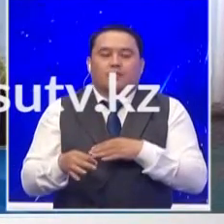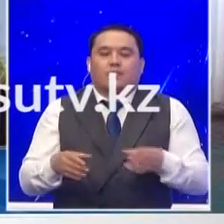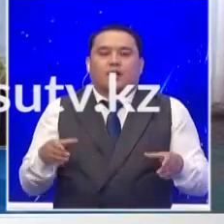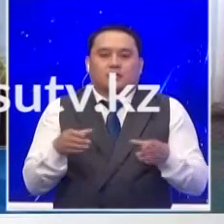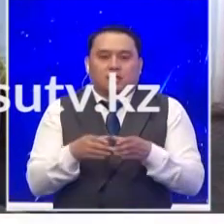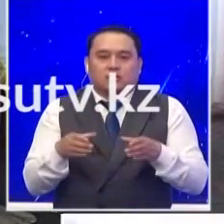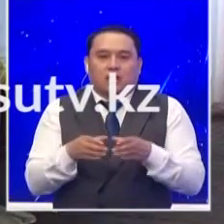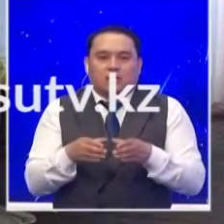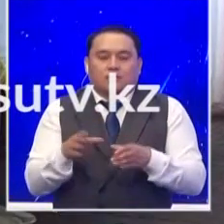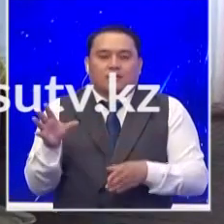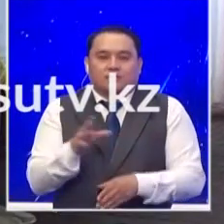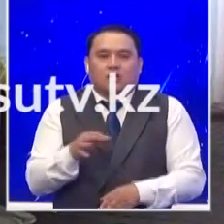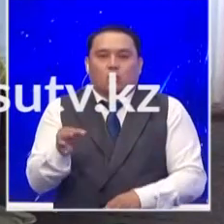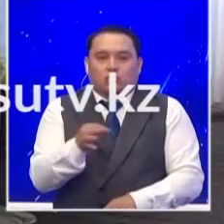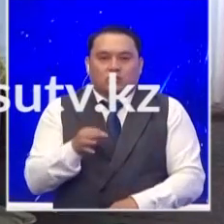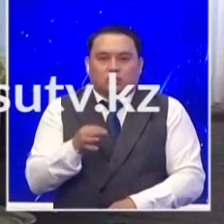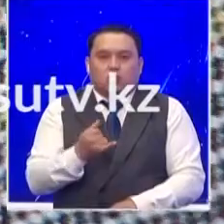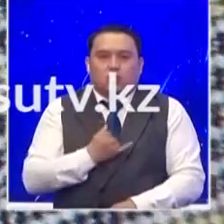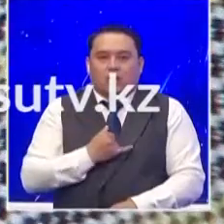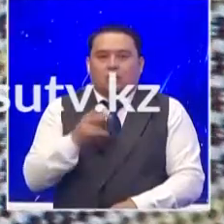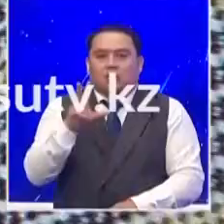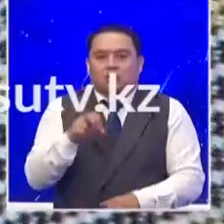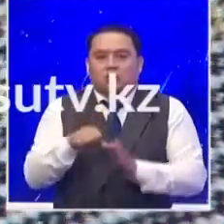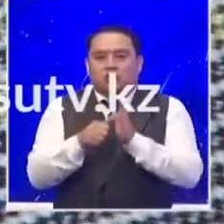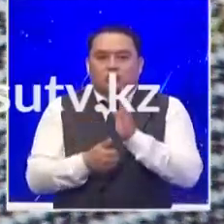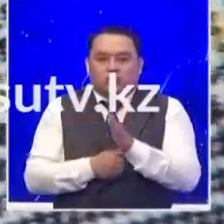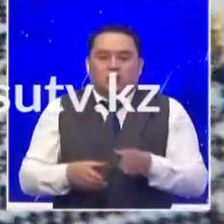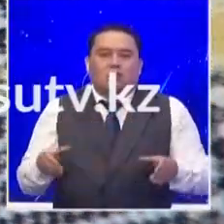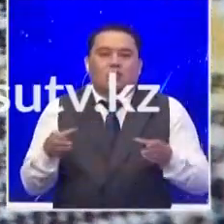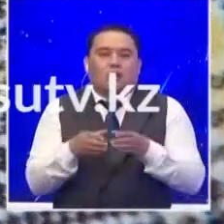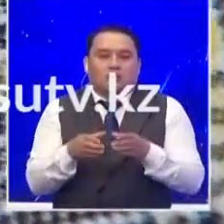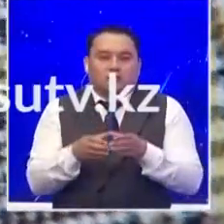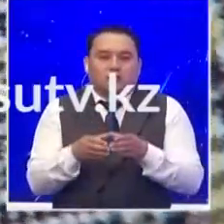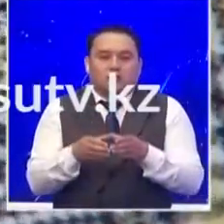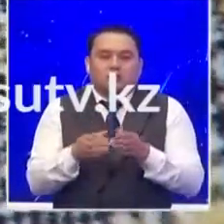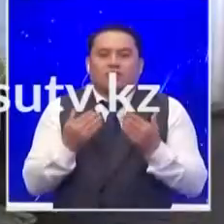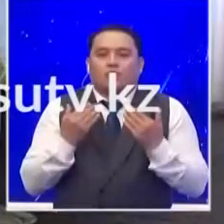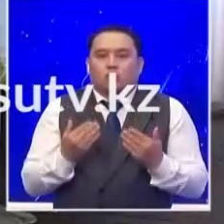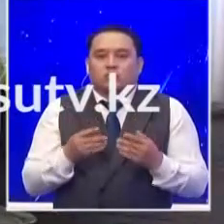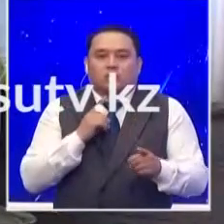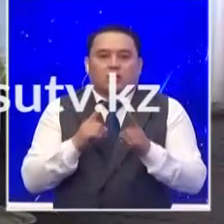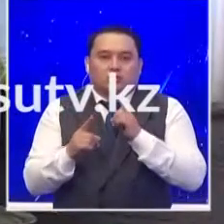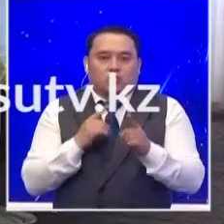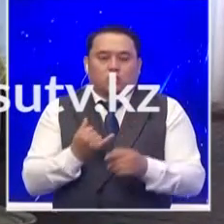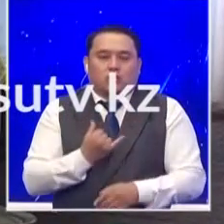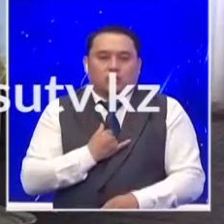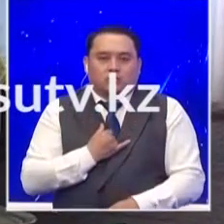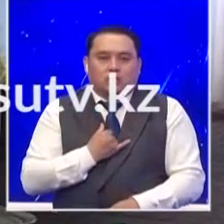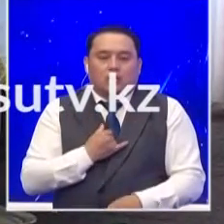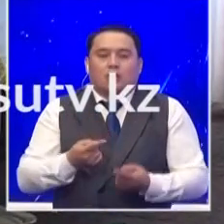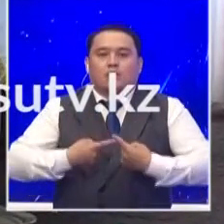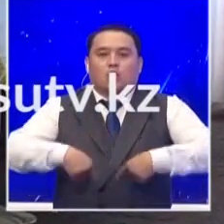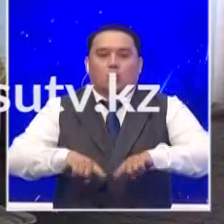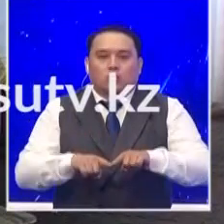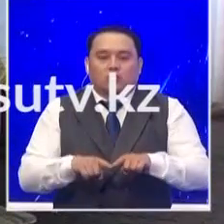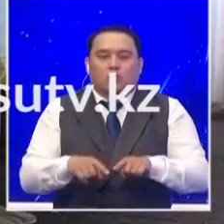партийных организаций по всей области. У нас 316 первичных партийных организаций. На сегодняшнем заседании бюро